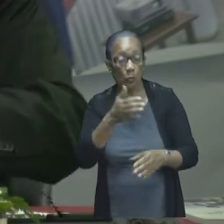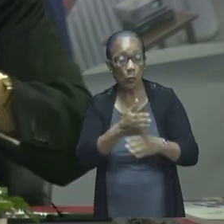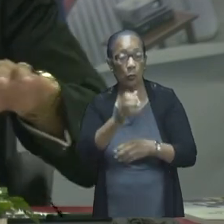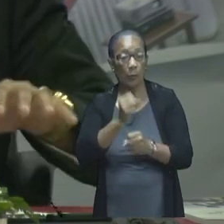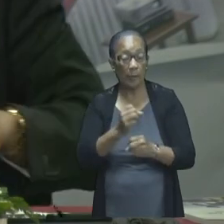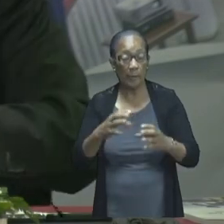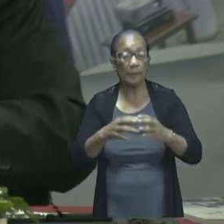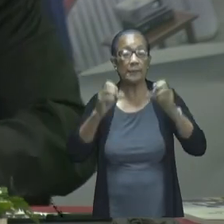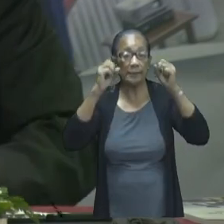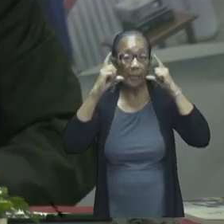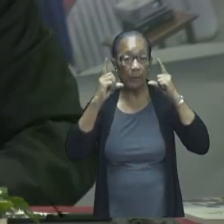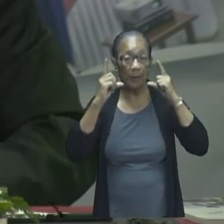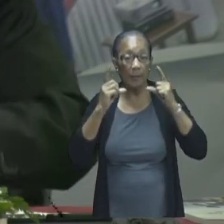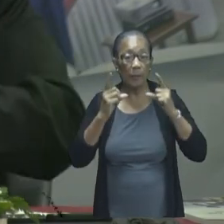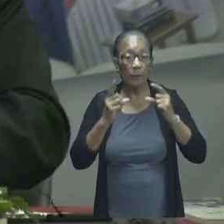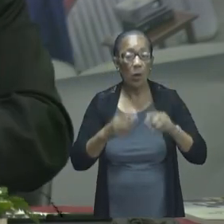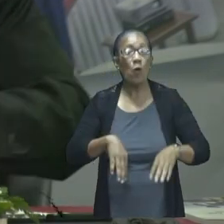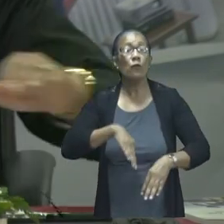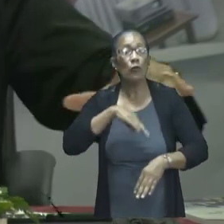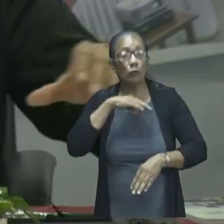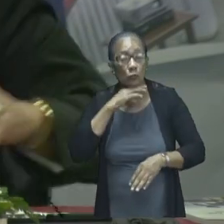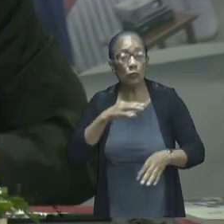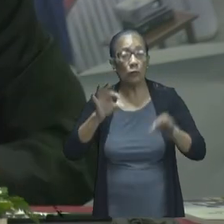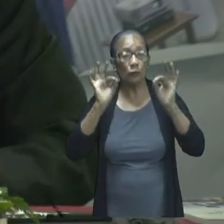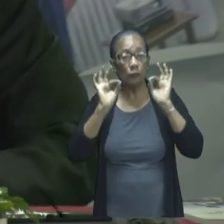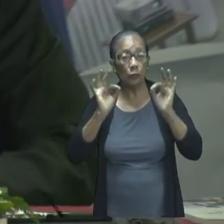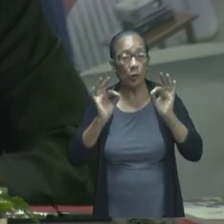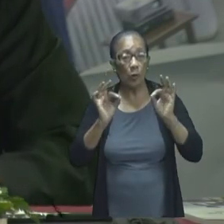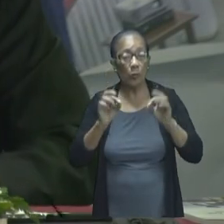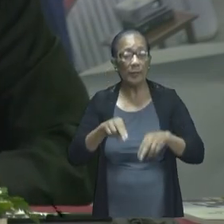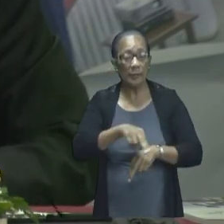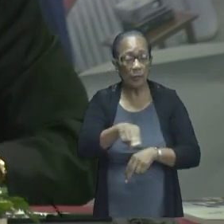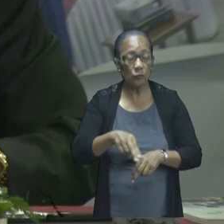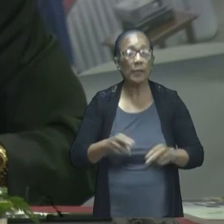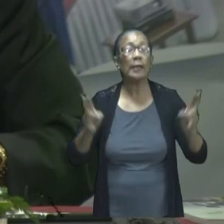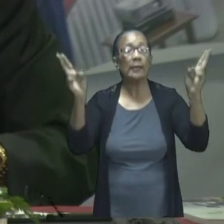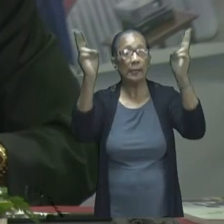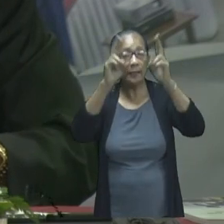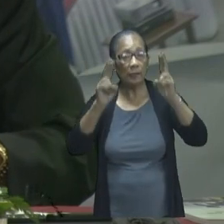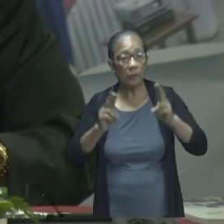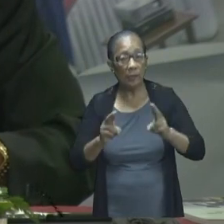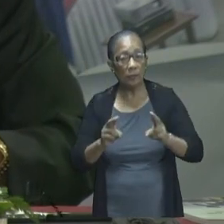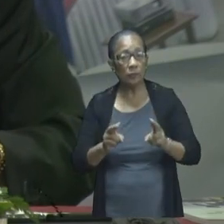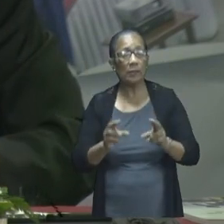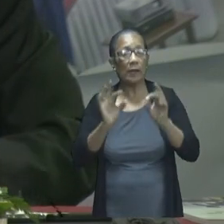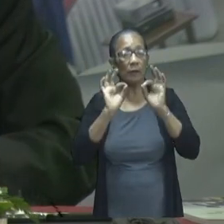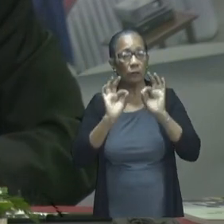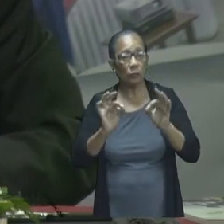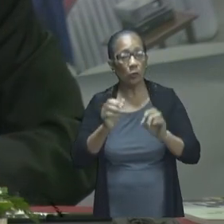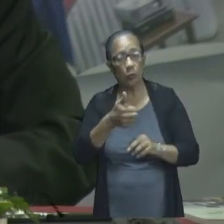weer voldoende vertrouwen hebben om nationaal en internationaal te kunnen functioneren